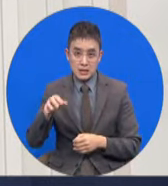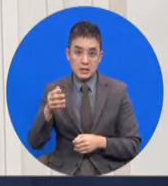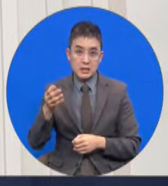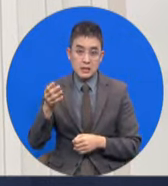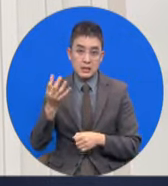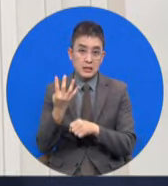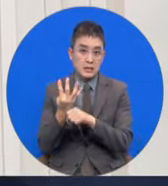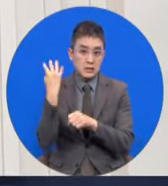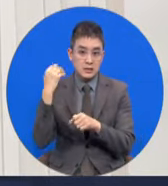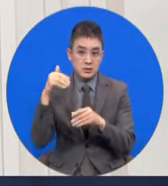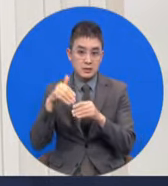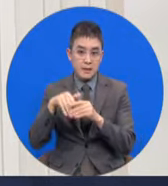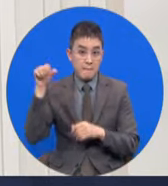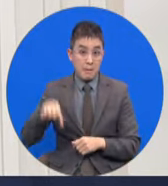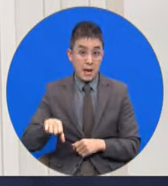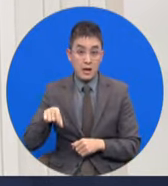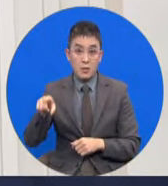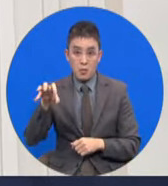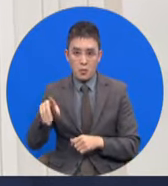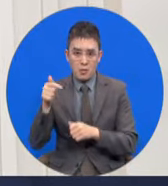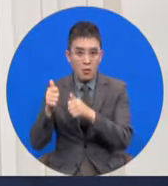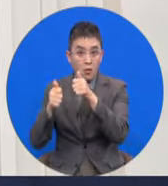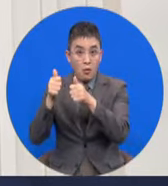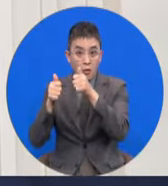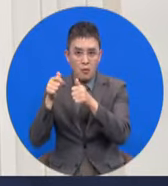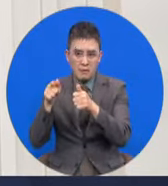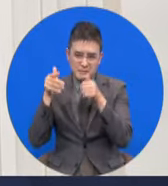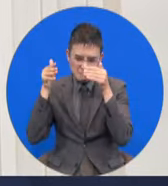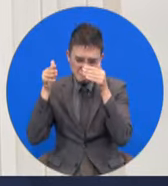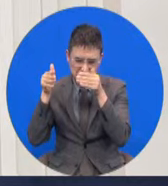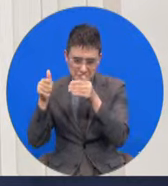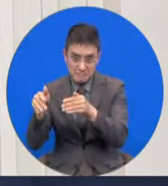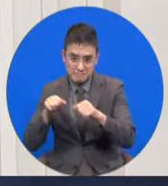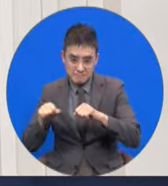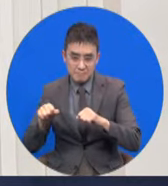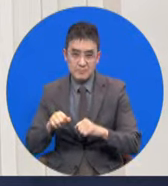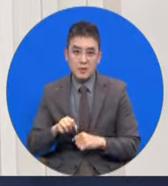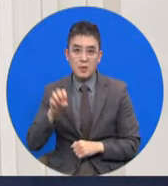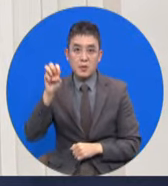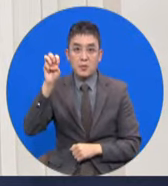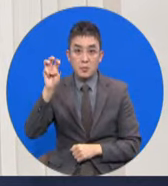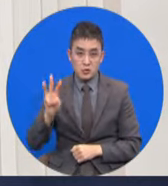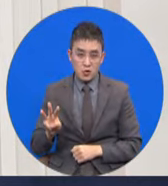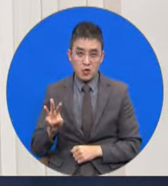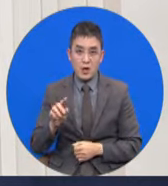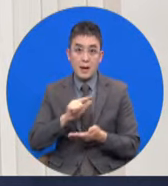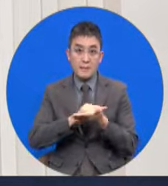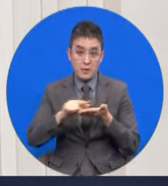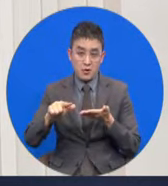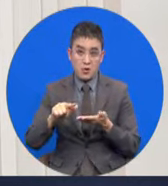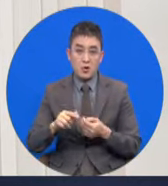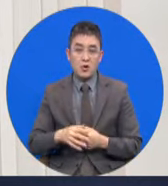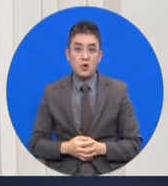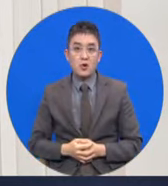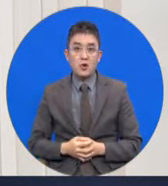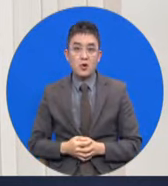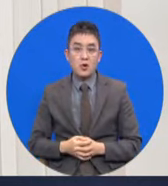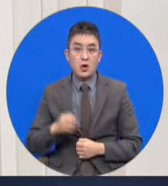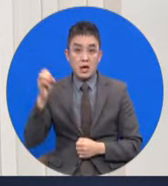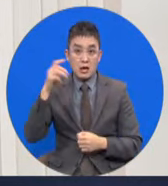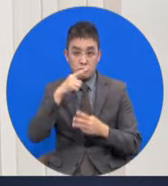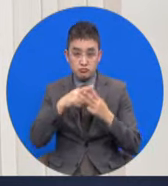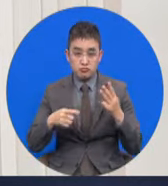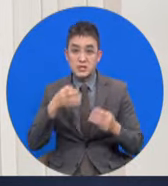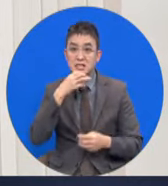지역이 경합지로 올라오면서 그 부분에 좀 공을 들이셨어요. 포천 가평이라든가 양주 이천.